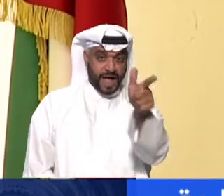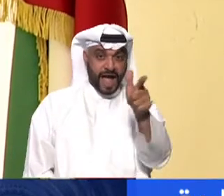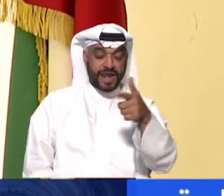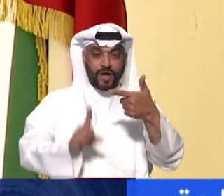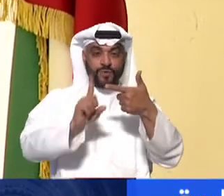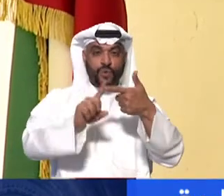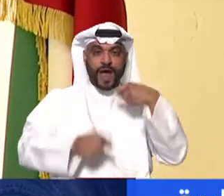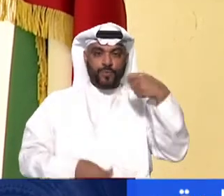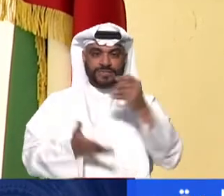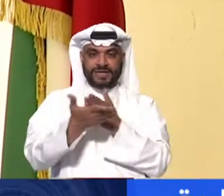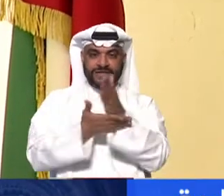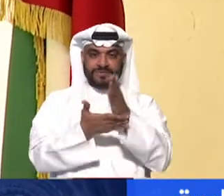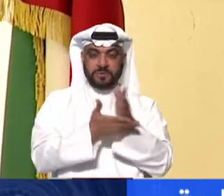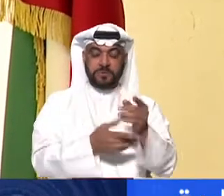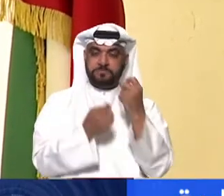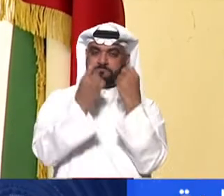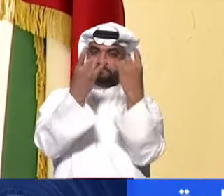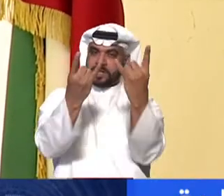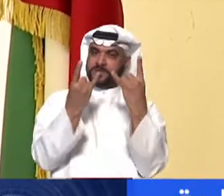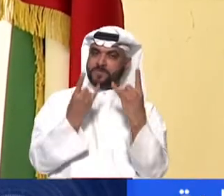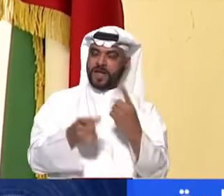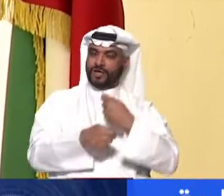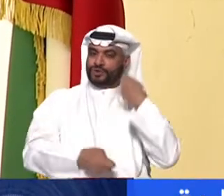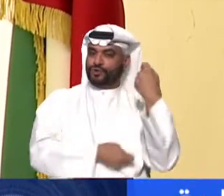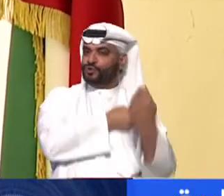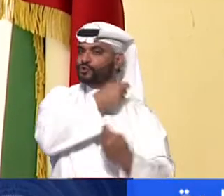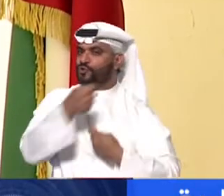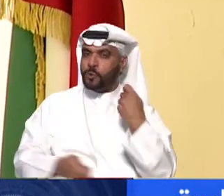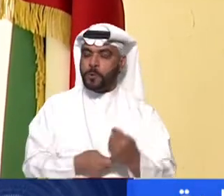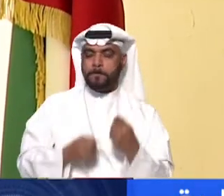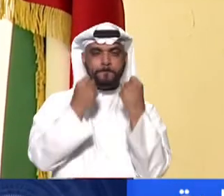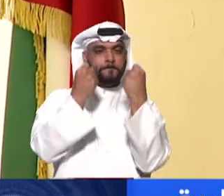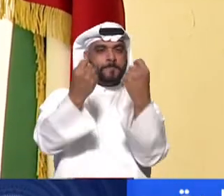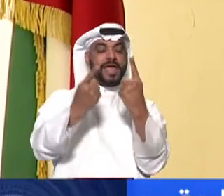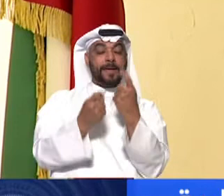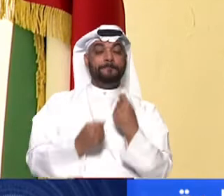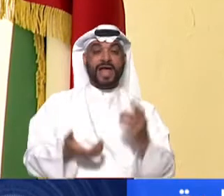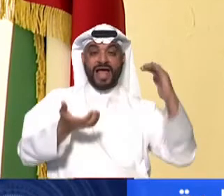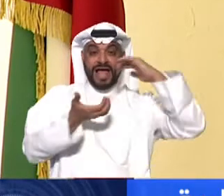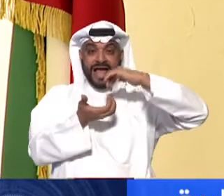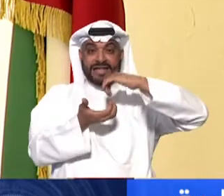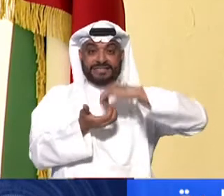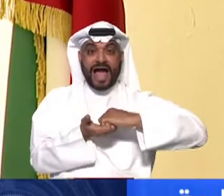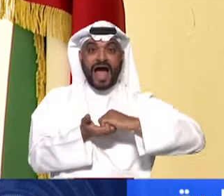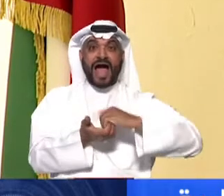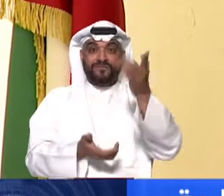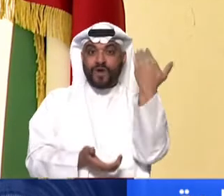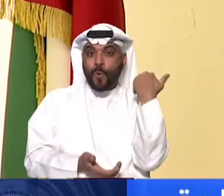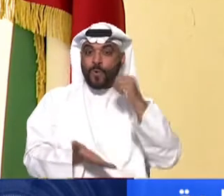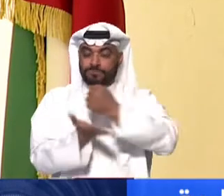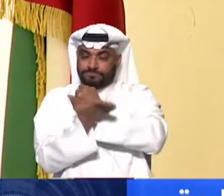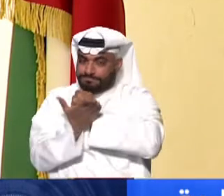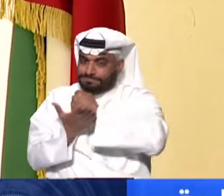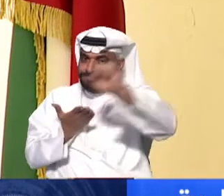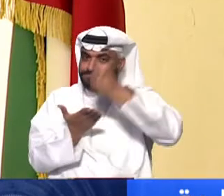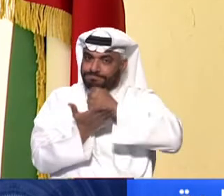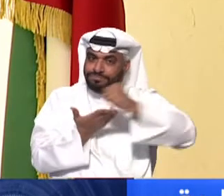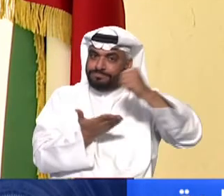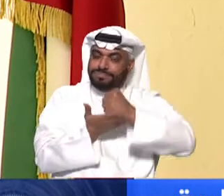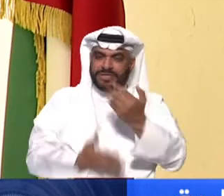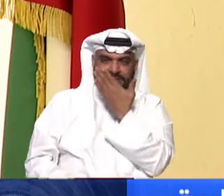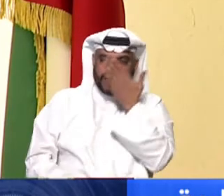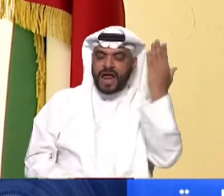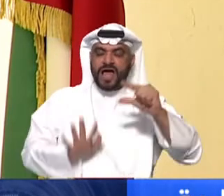الظفيري في كلمته إلى الإنجازات الكبيرة التي حققها التحالف في المعركة ضد الإرهاب وضد ما يسمى